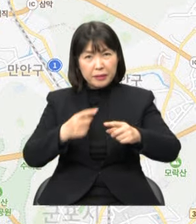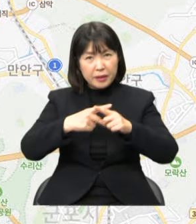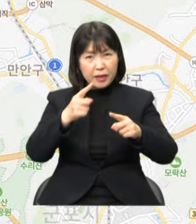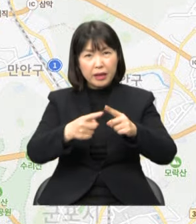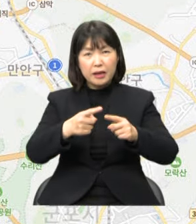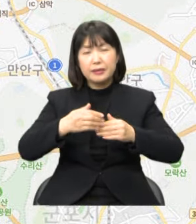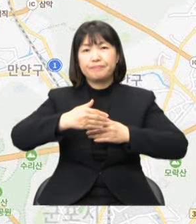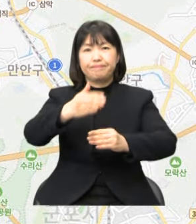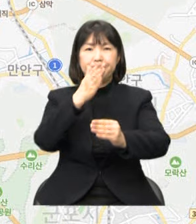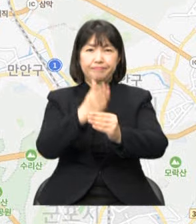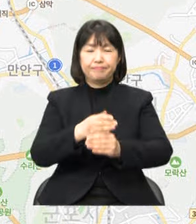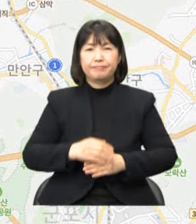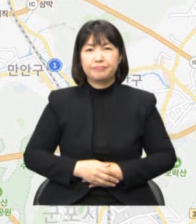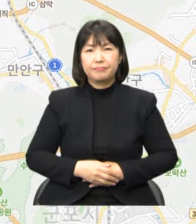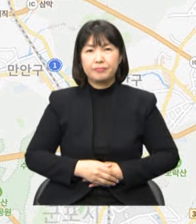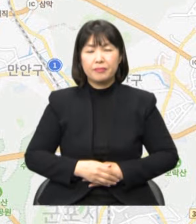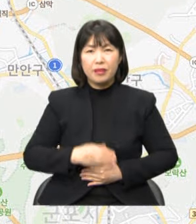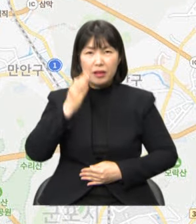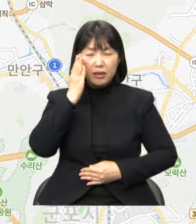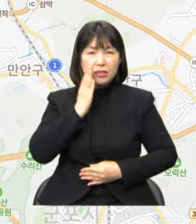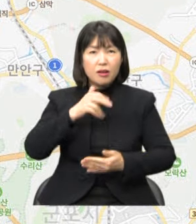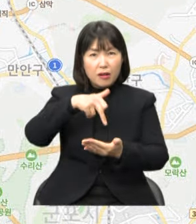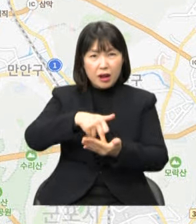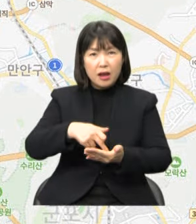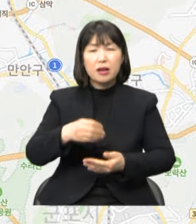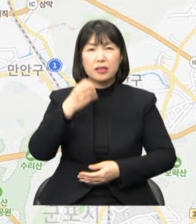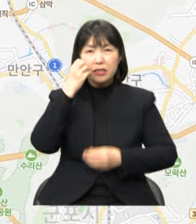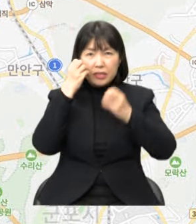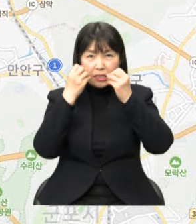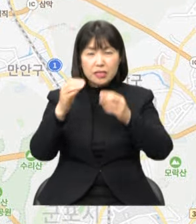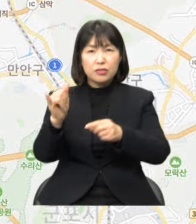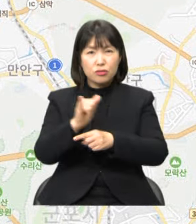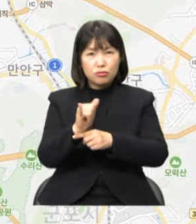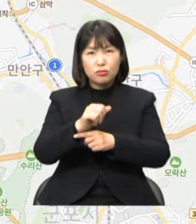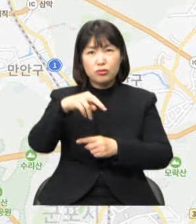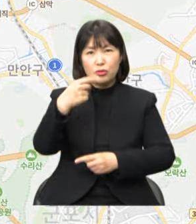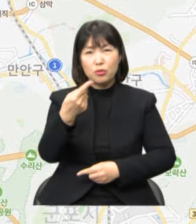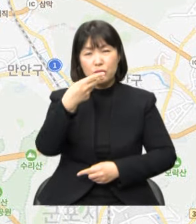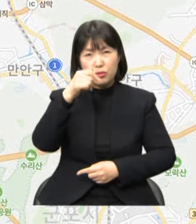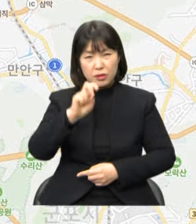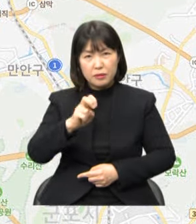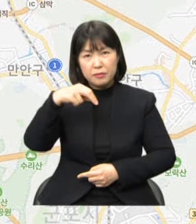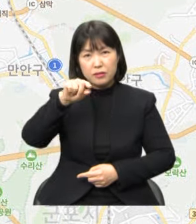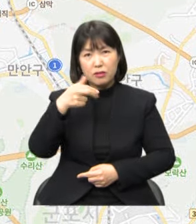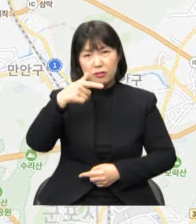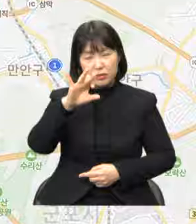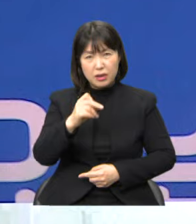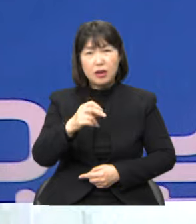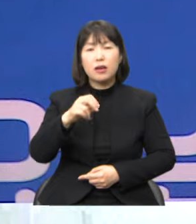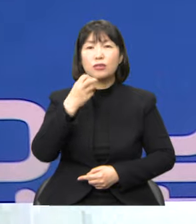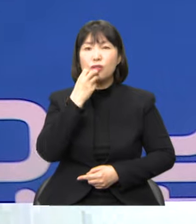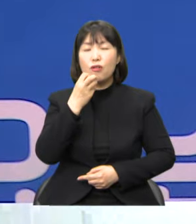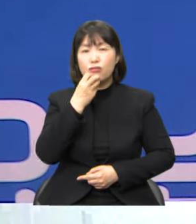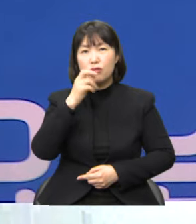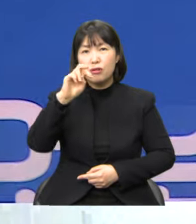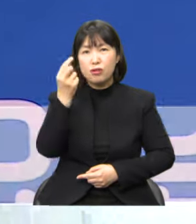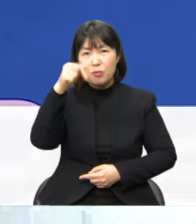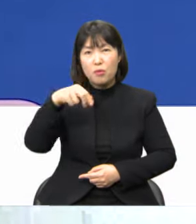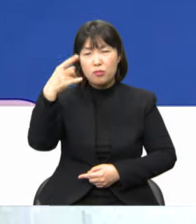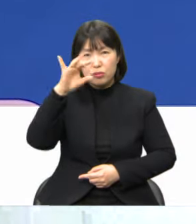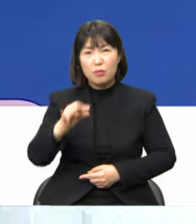진행중입니다 청하에서 시작해 신연수 도림 서창 을거쳐 목동까지 이어집니다 민자